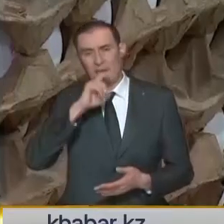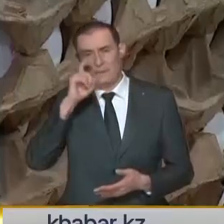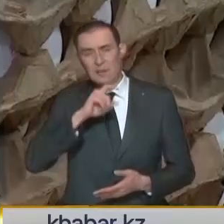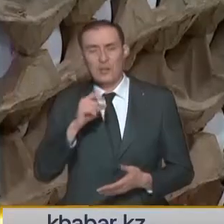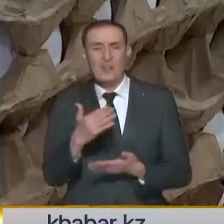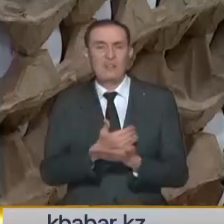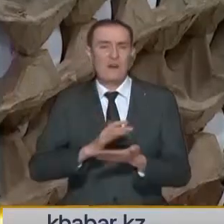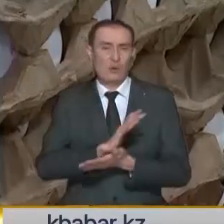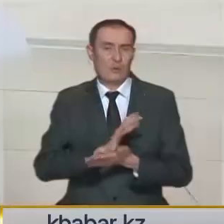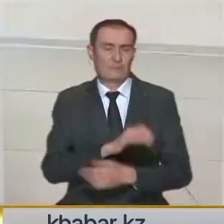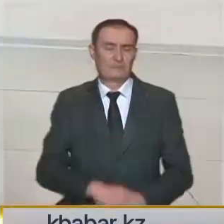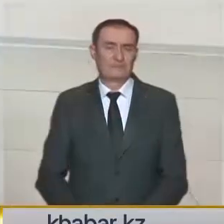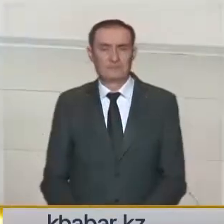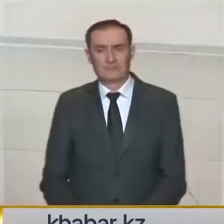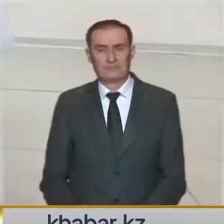и творог.